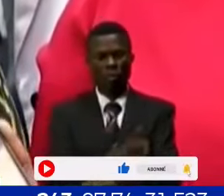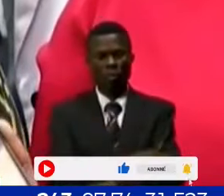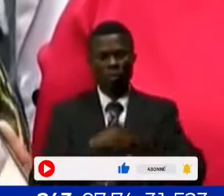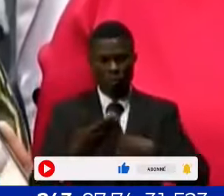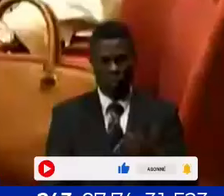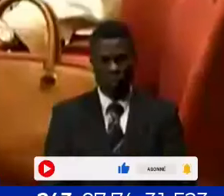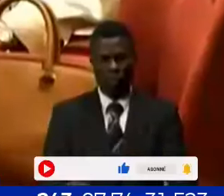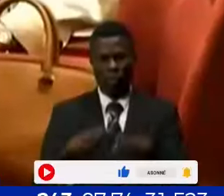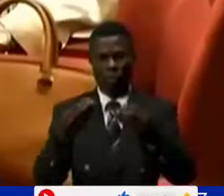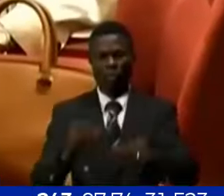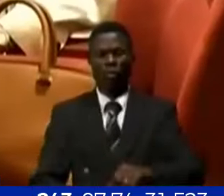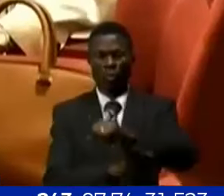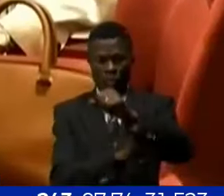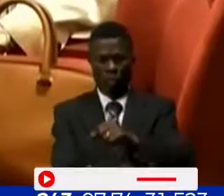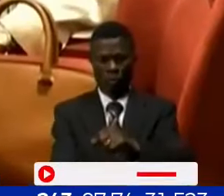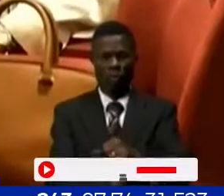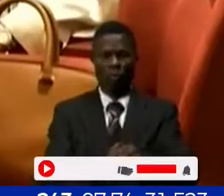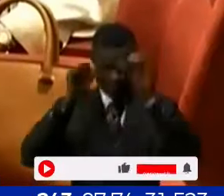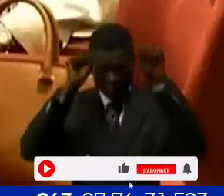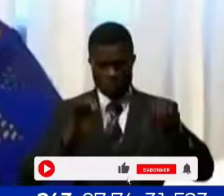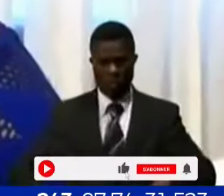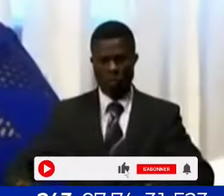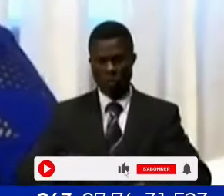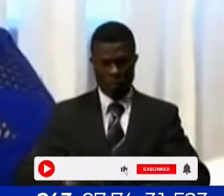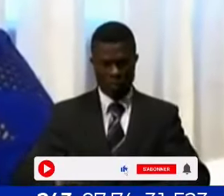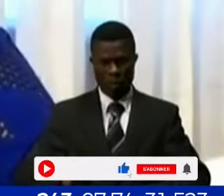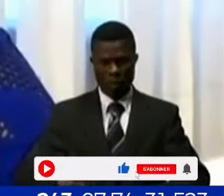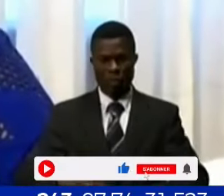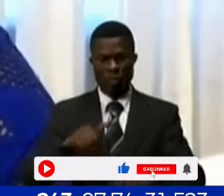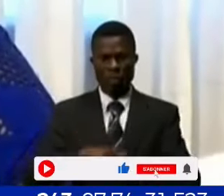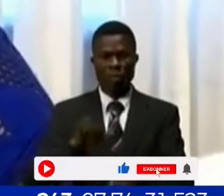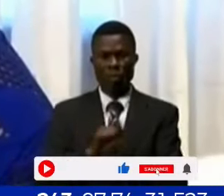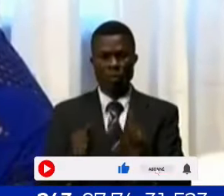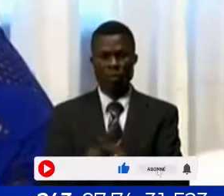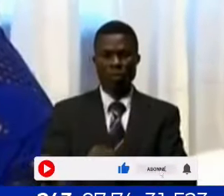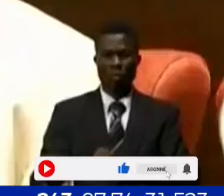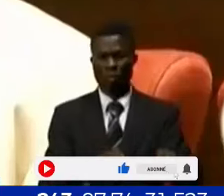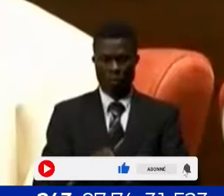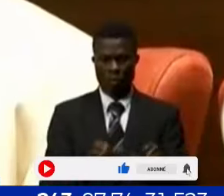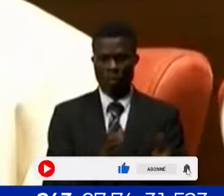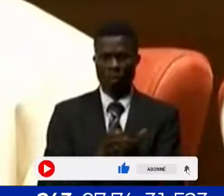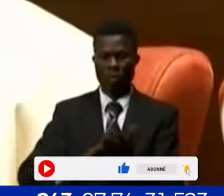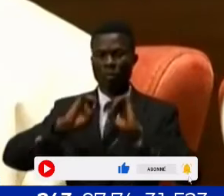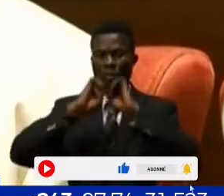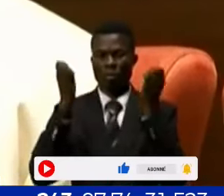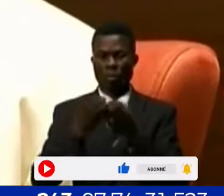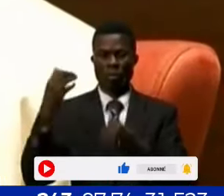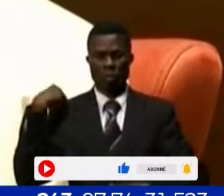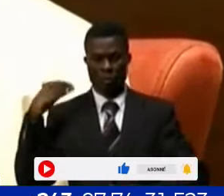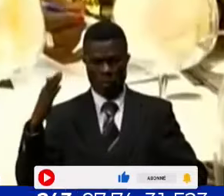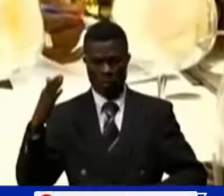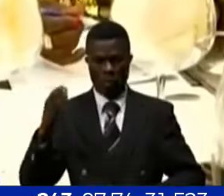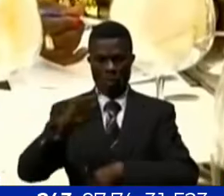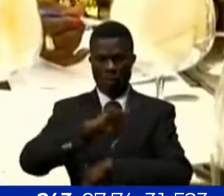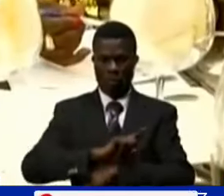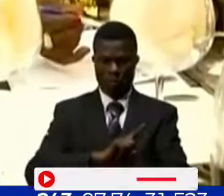Comment apporter notre plus ceci et notre soutien au président de la République dans les secteurs d'activité qui sont les entreprises publiques. Ça a été une